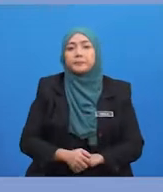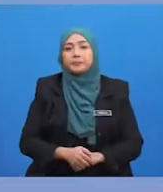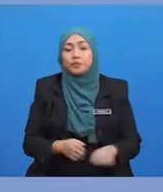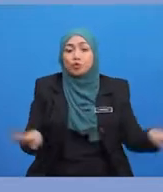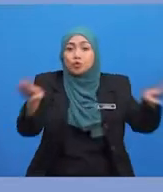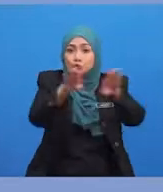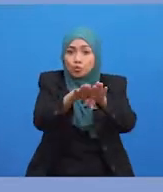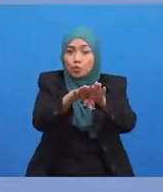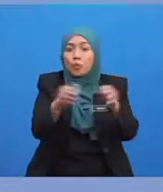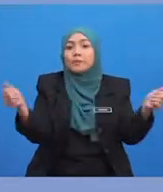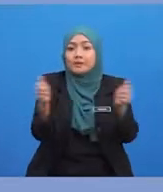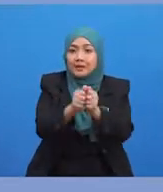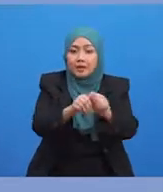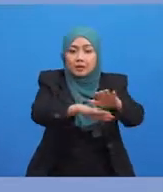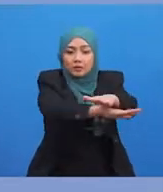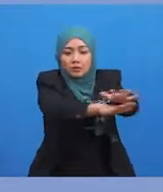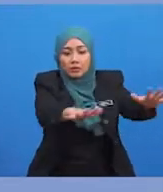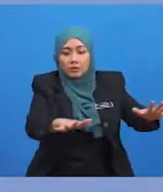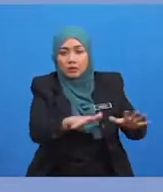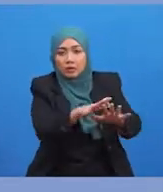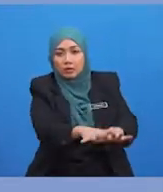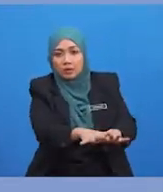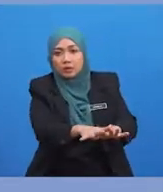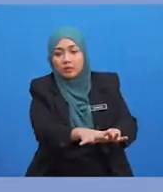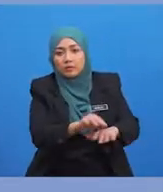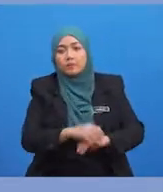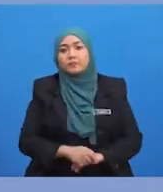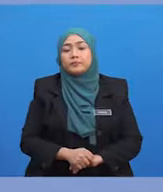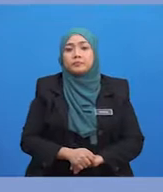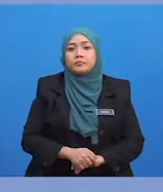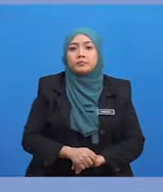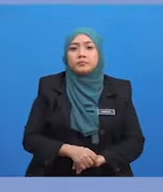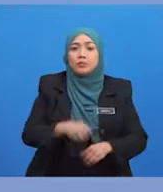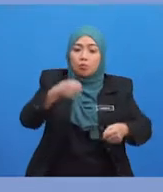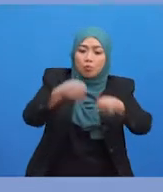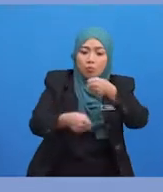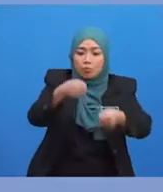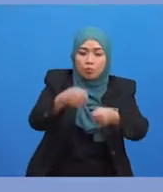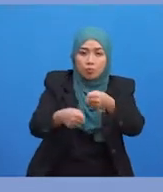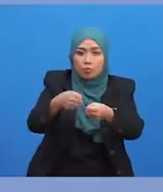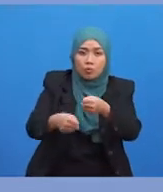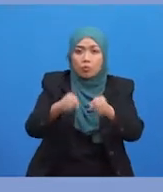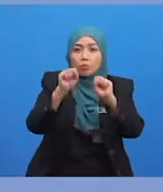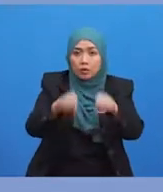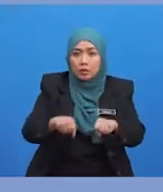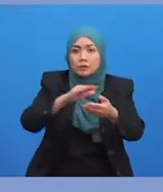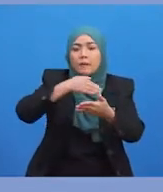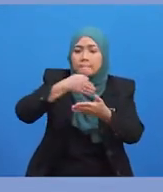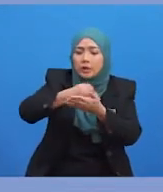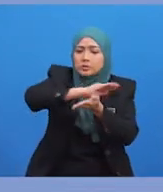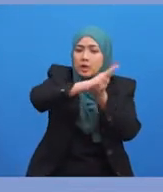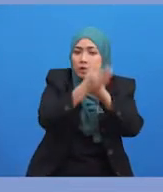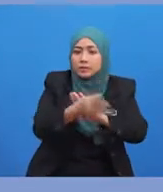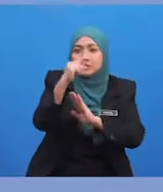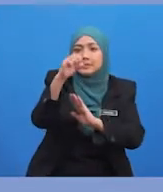Uli dough tersebut dan tumbuk-tumbuk adunan dough supaya menjadi lebih gebu. Kemudian